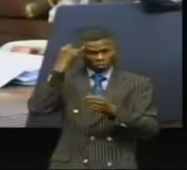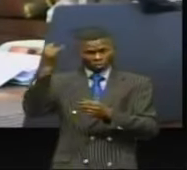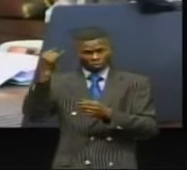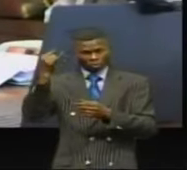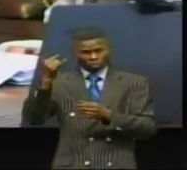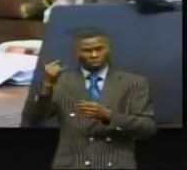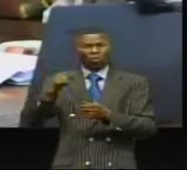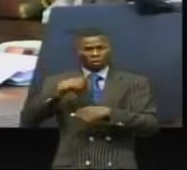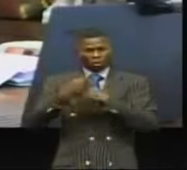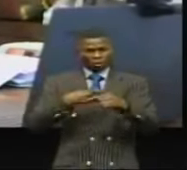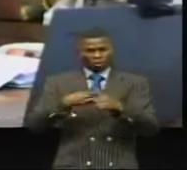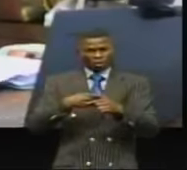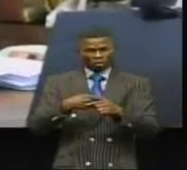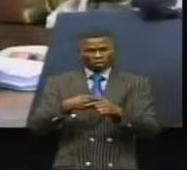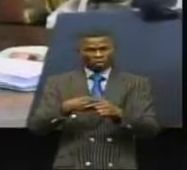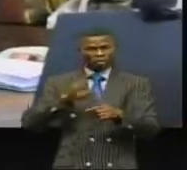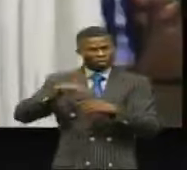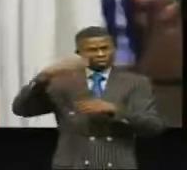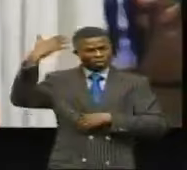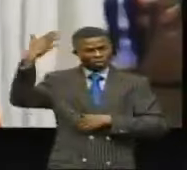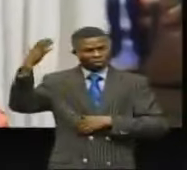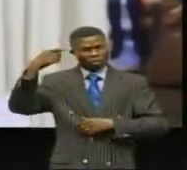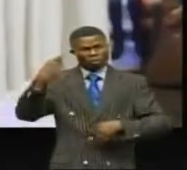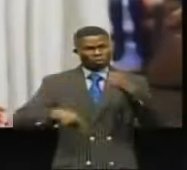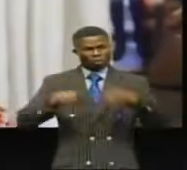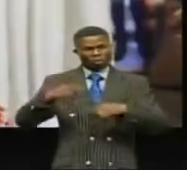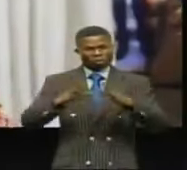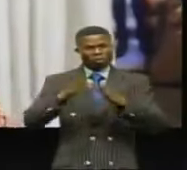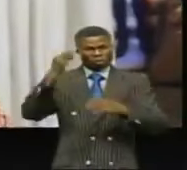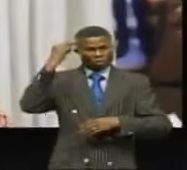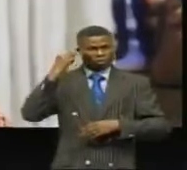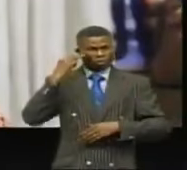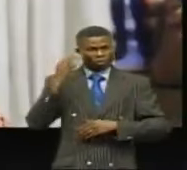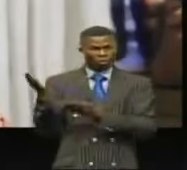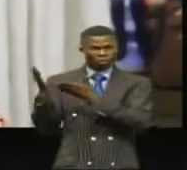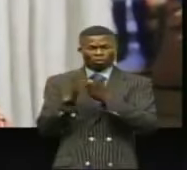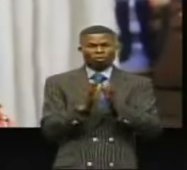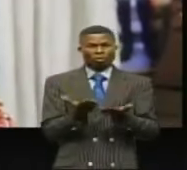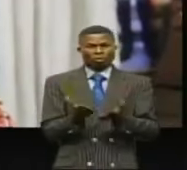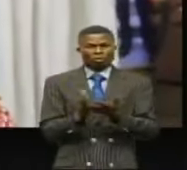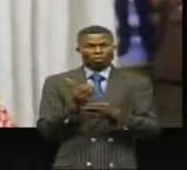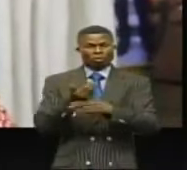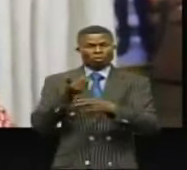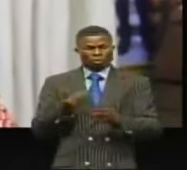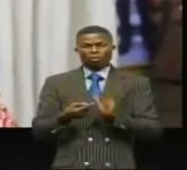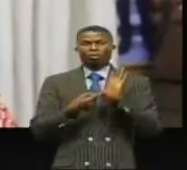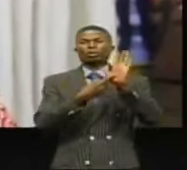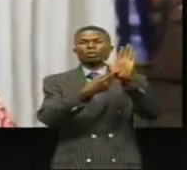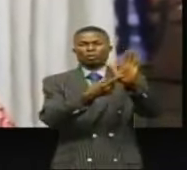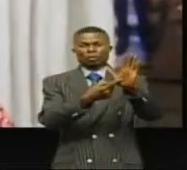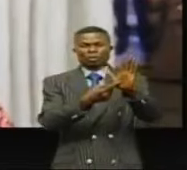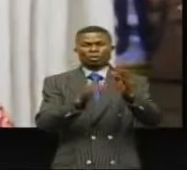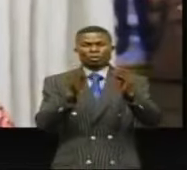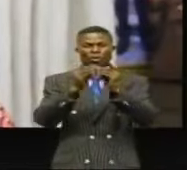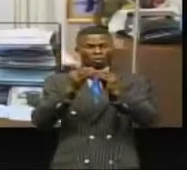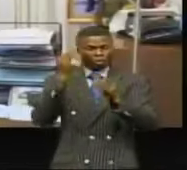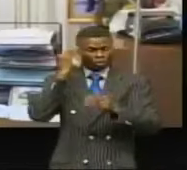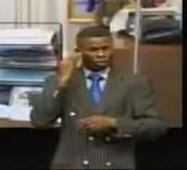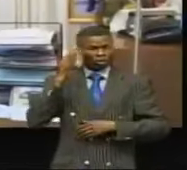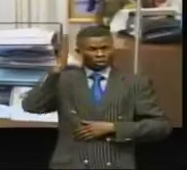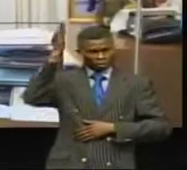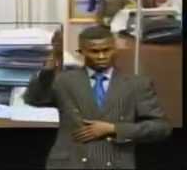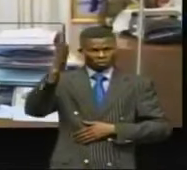reprise qui seront par la suite discutées avec le ministère du portefeuille avant d'être présentées en Conseil de ministres.